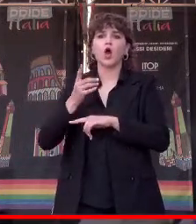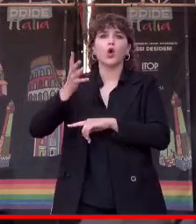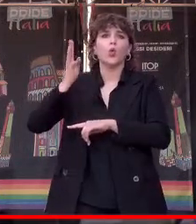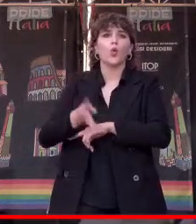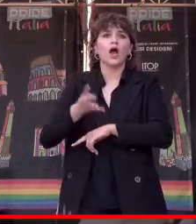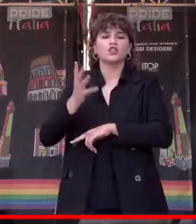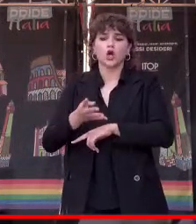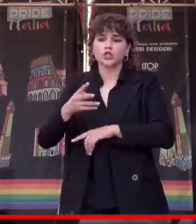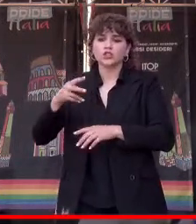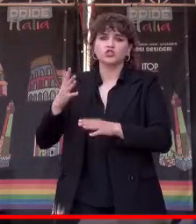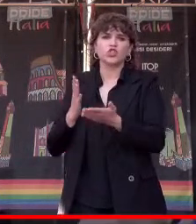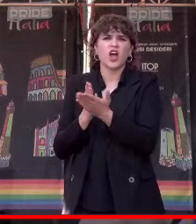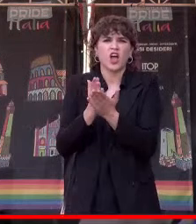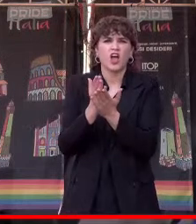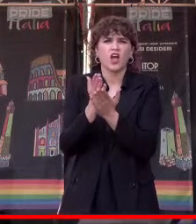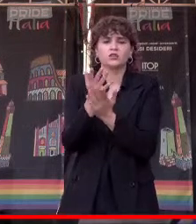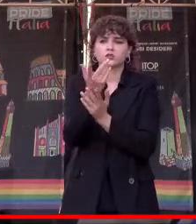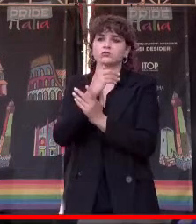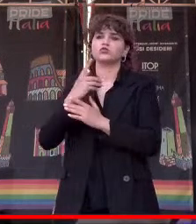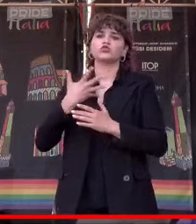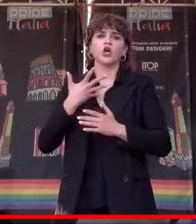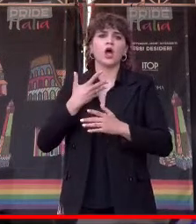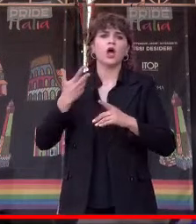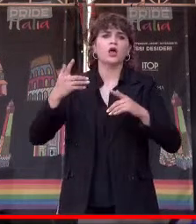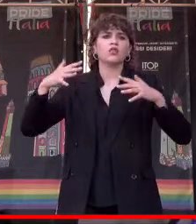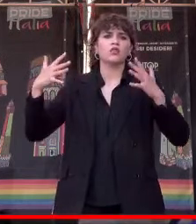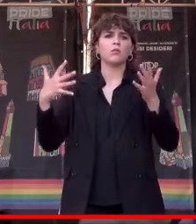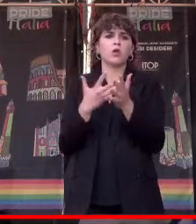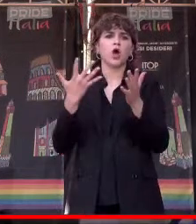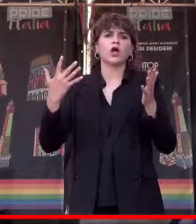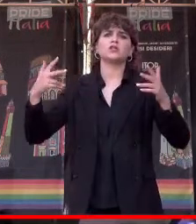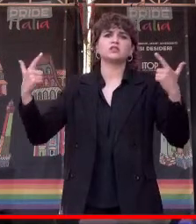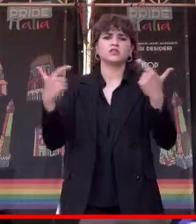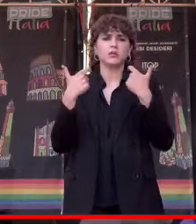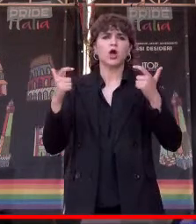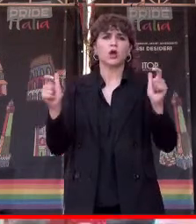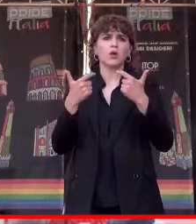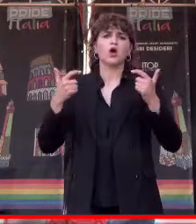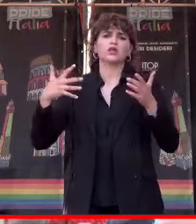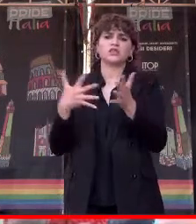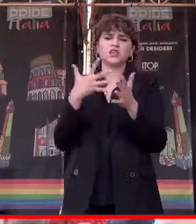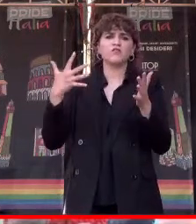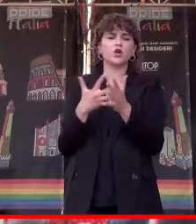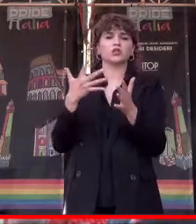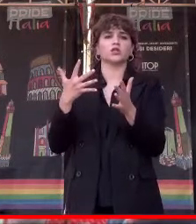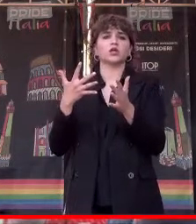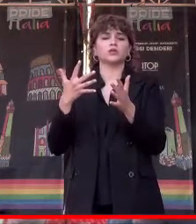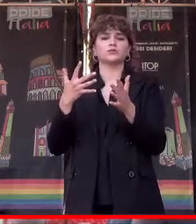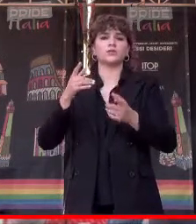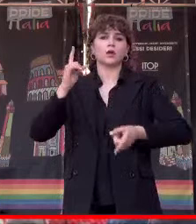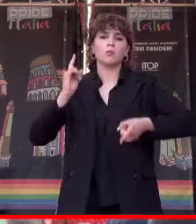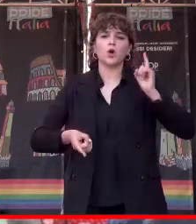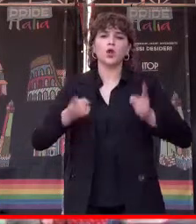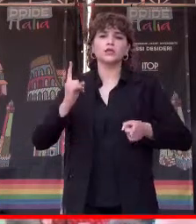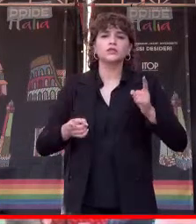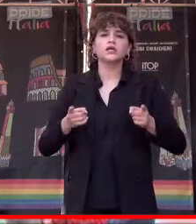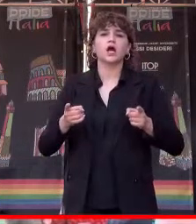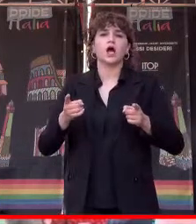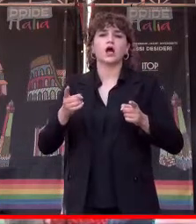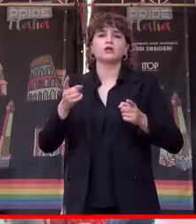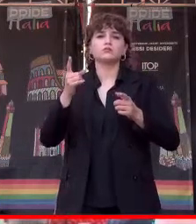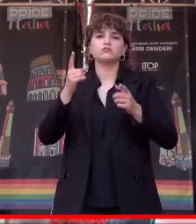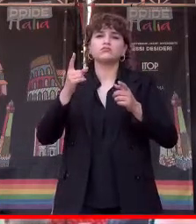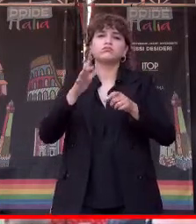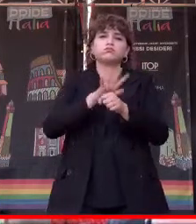la passione, la volontà politica, la volontà di buonsenso, no? Che molto spesso purtroppo nella nostra normativa è piena di